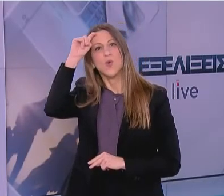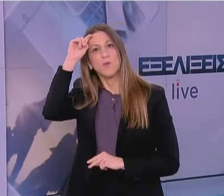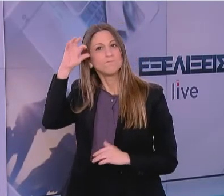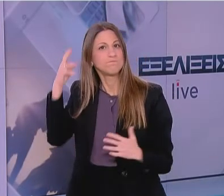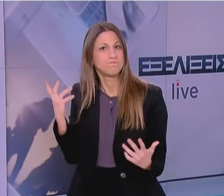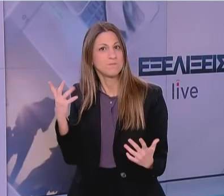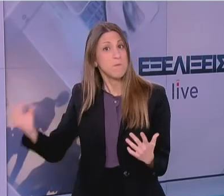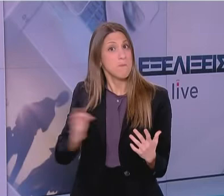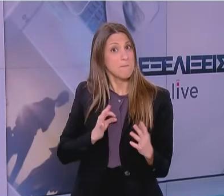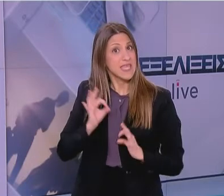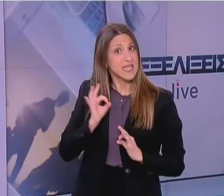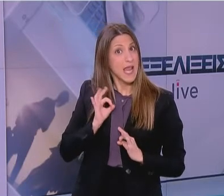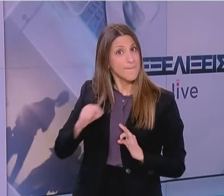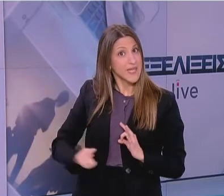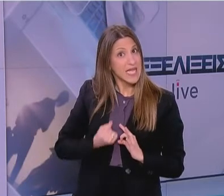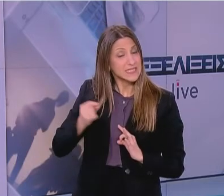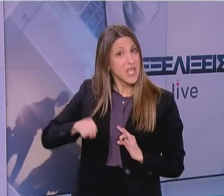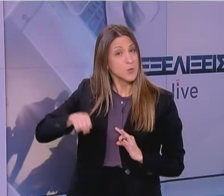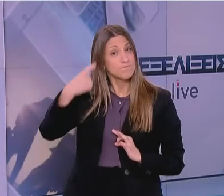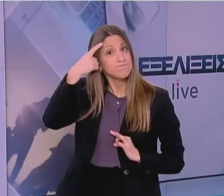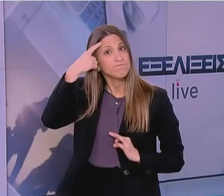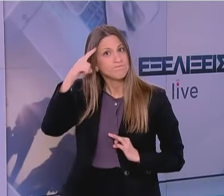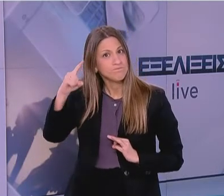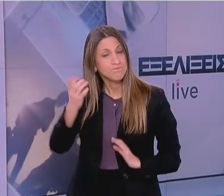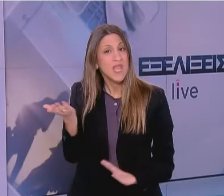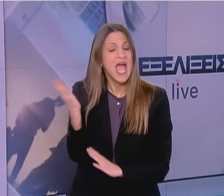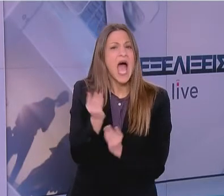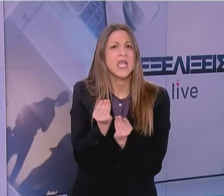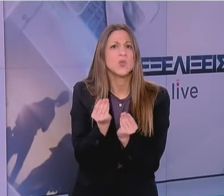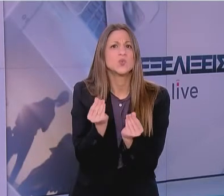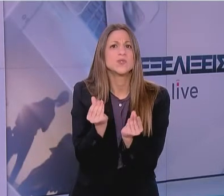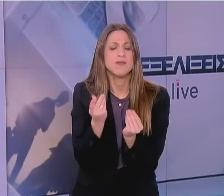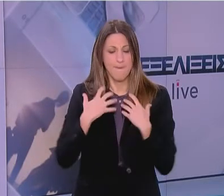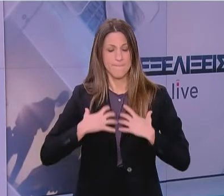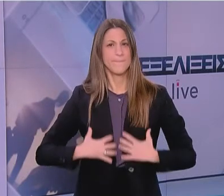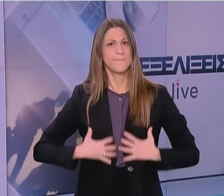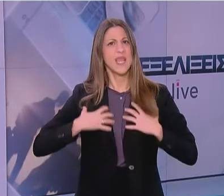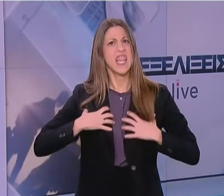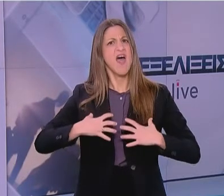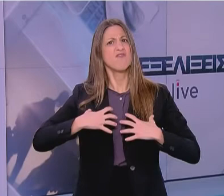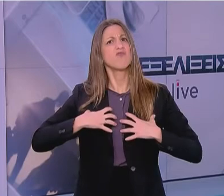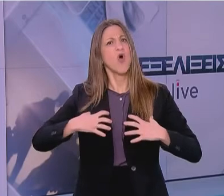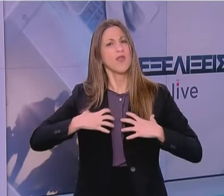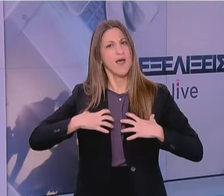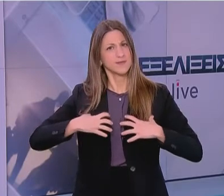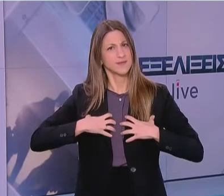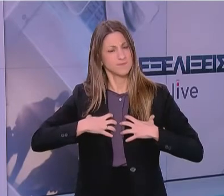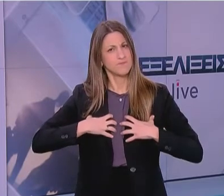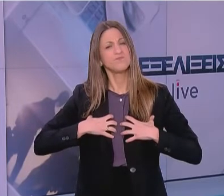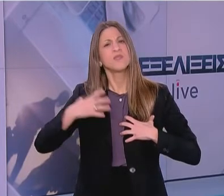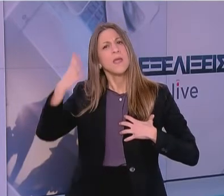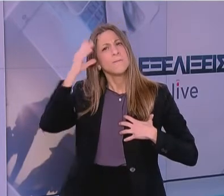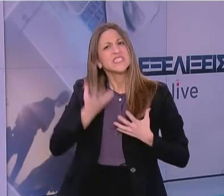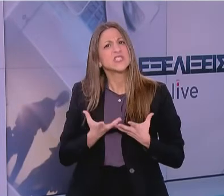μπει στα κύτταρα των πνευμόνων. Επίσης, υπάρχει μια ουσία που βοηθάει τον πνεύμονά μας να εκπτύσσεται και να συσπάται. Φανταστείτε